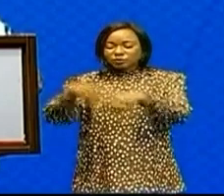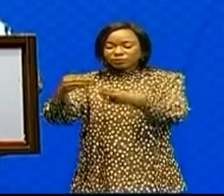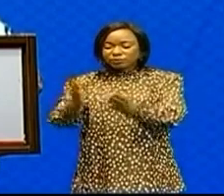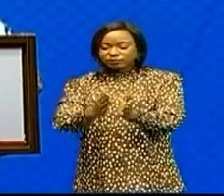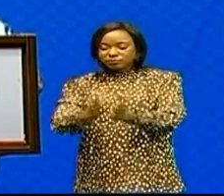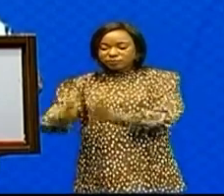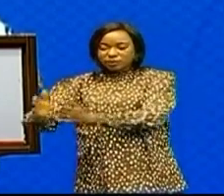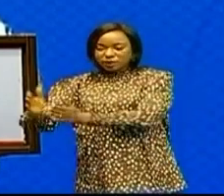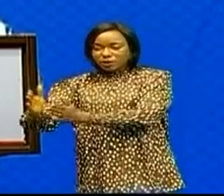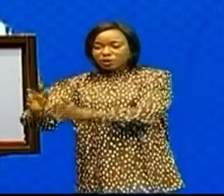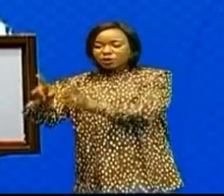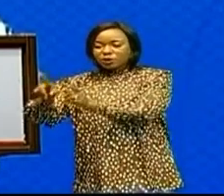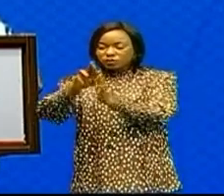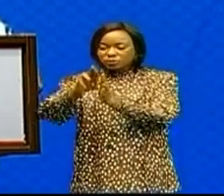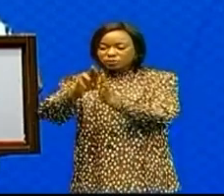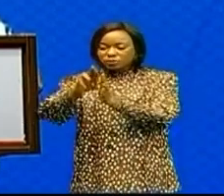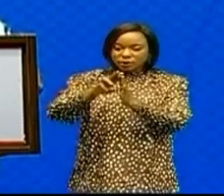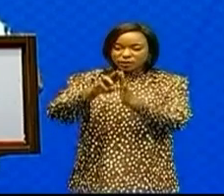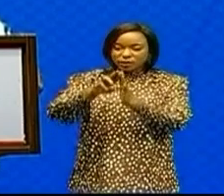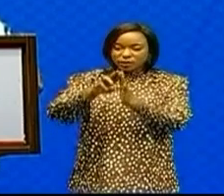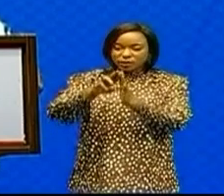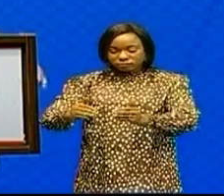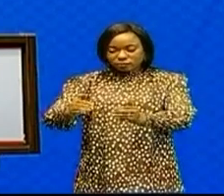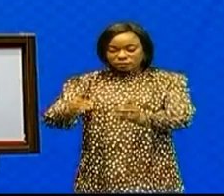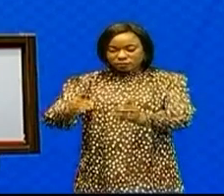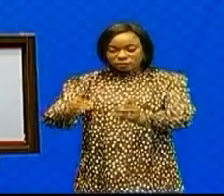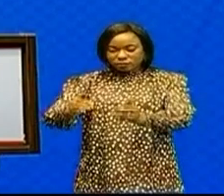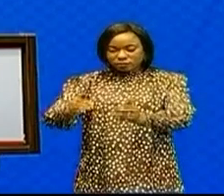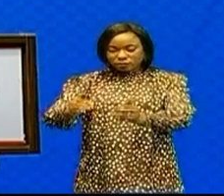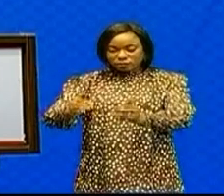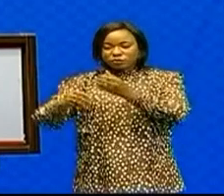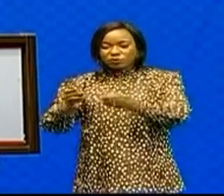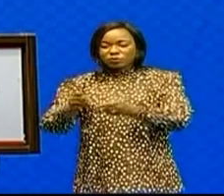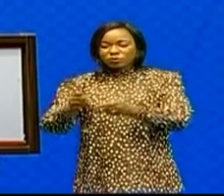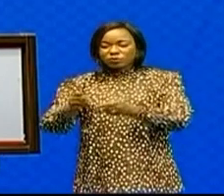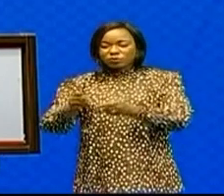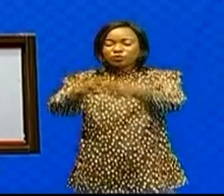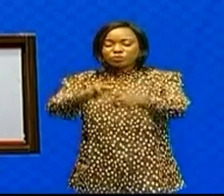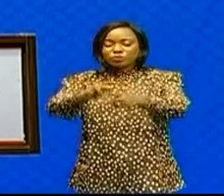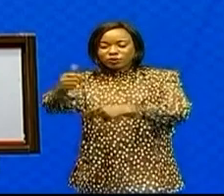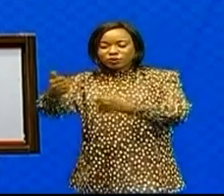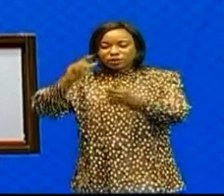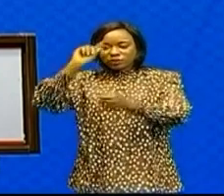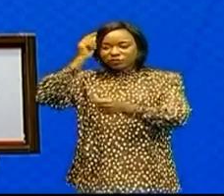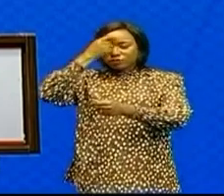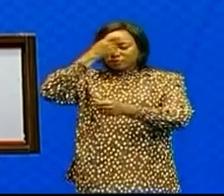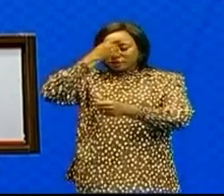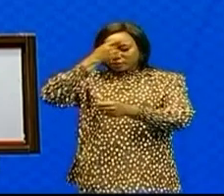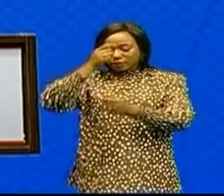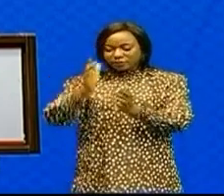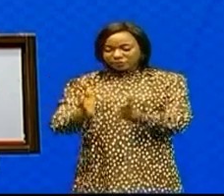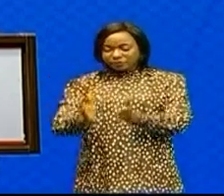légales réglementaires qui sont en cours pour assurer son intérim.